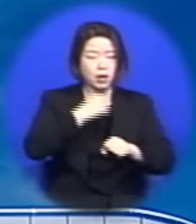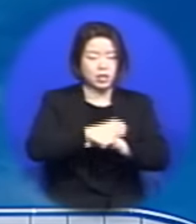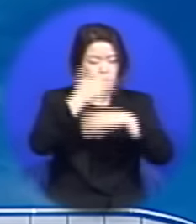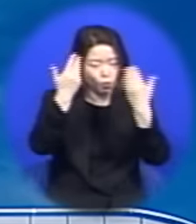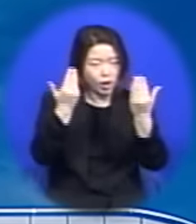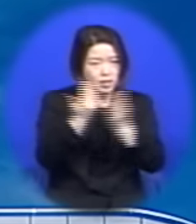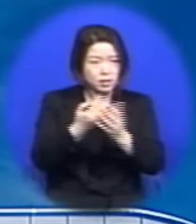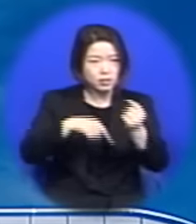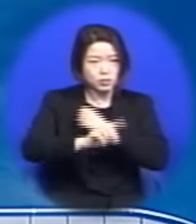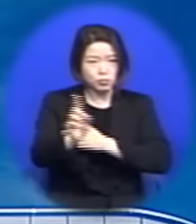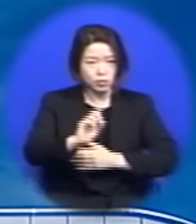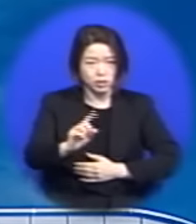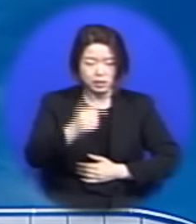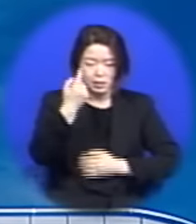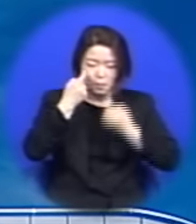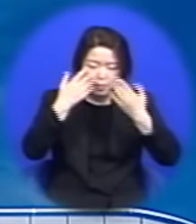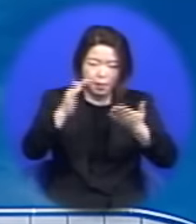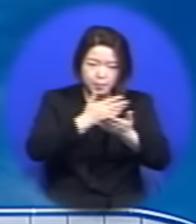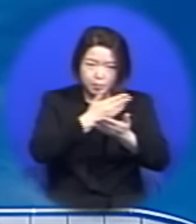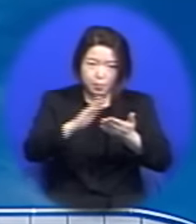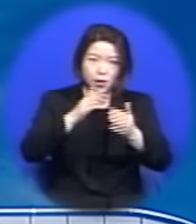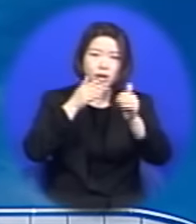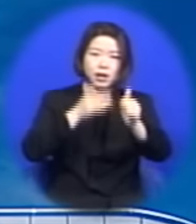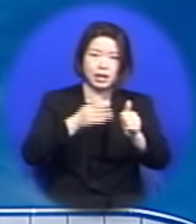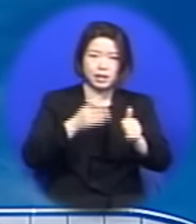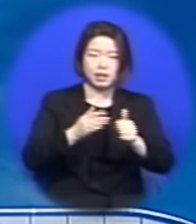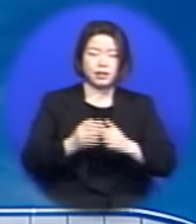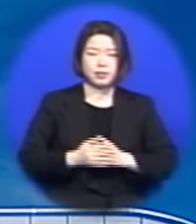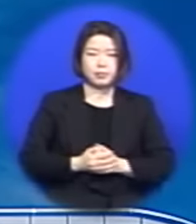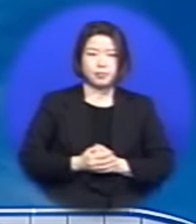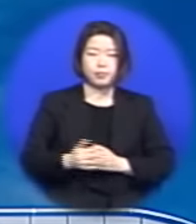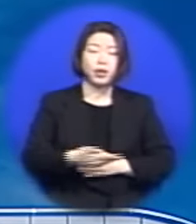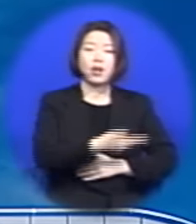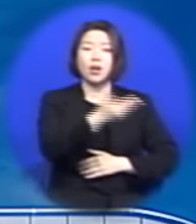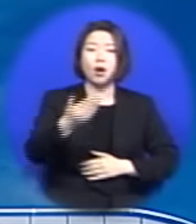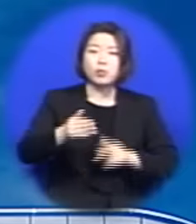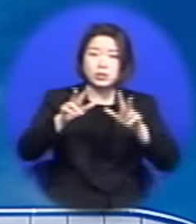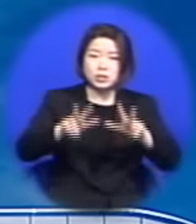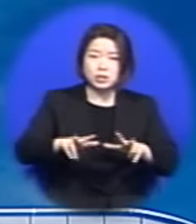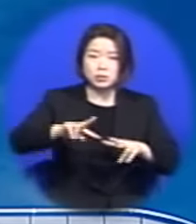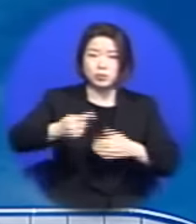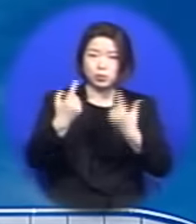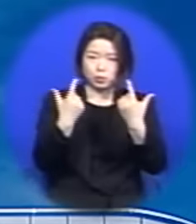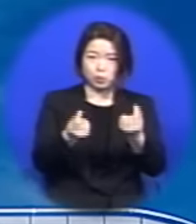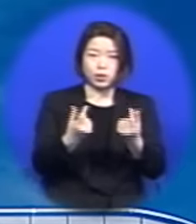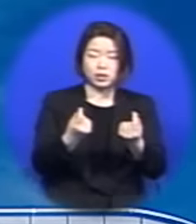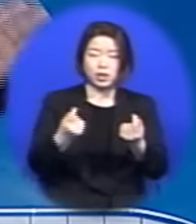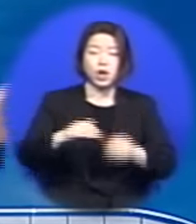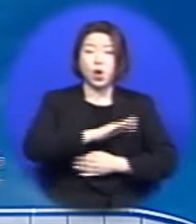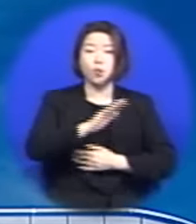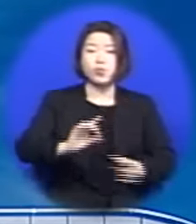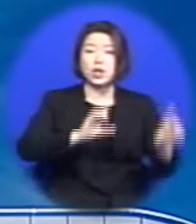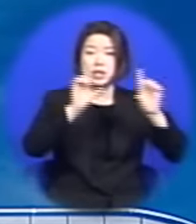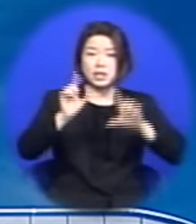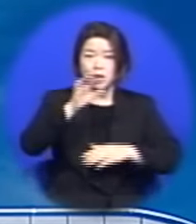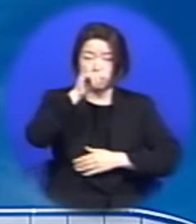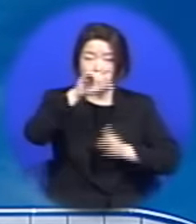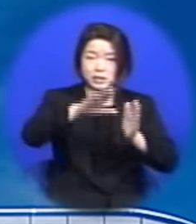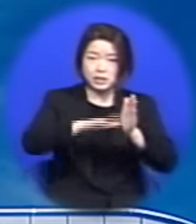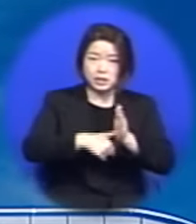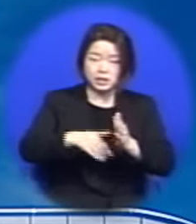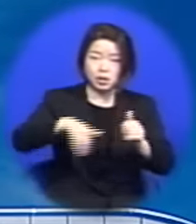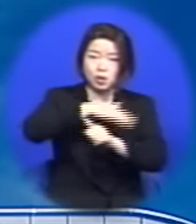무엇인지를 분별하도록 하십시오 여러분 지금도 똑같습니다 지금 우리가 살고 있는이 시대의 풍조가